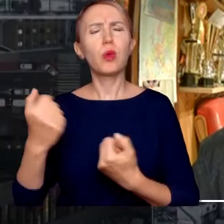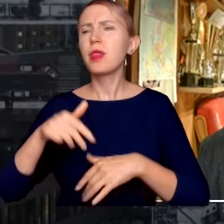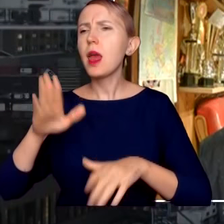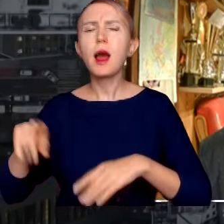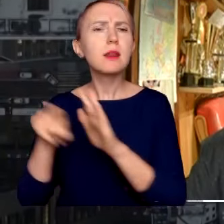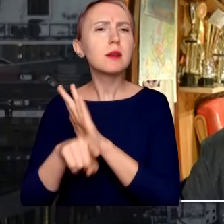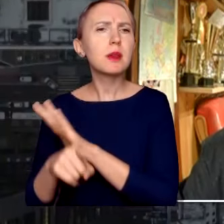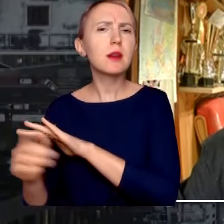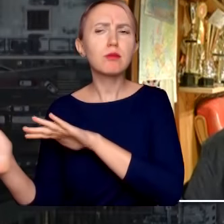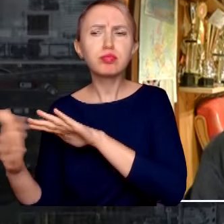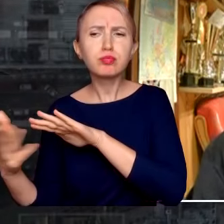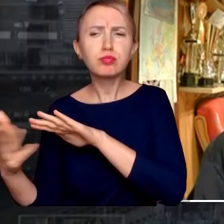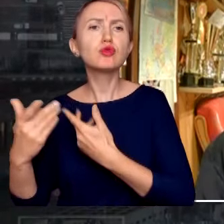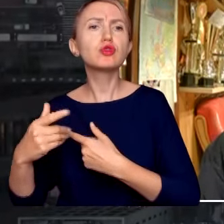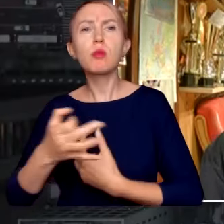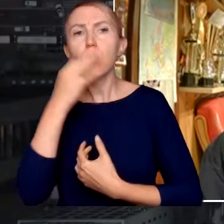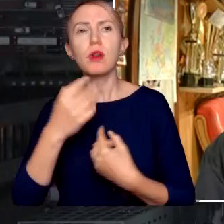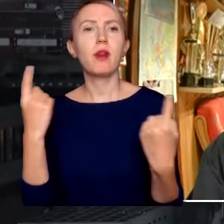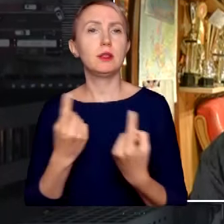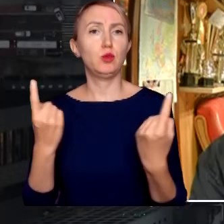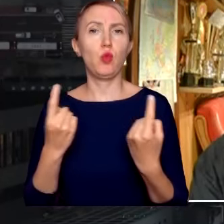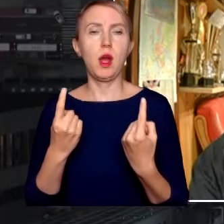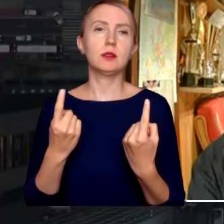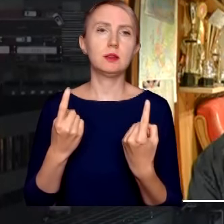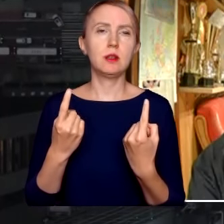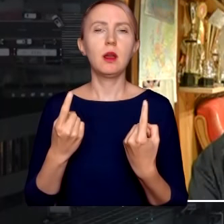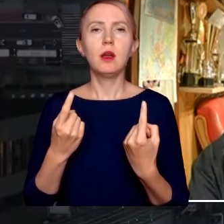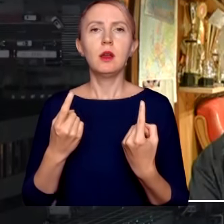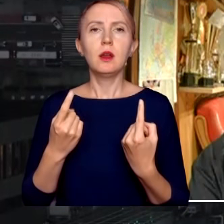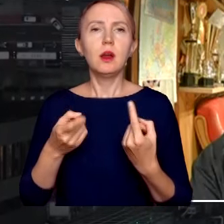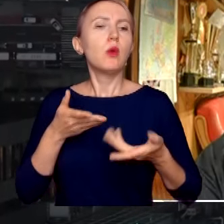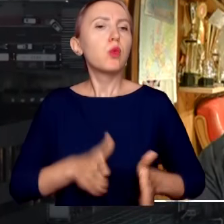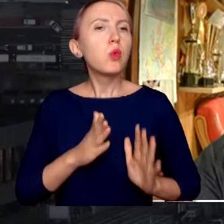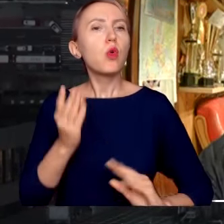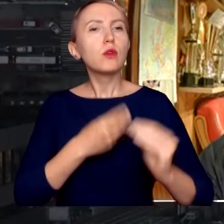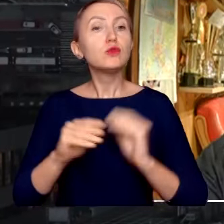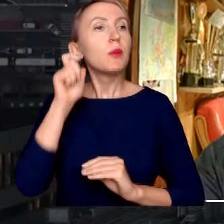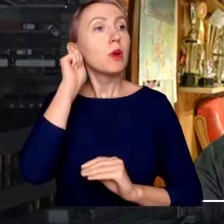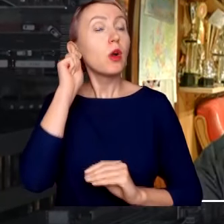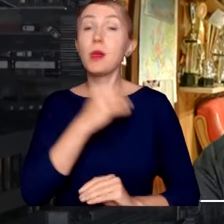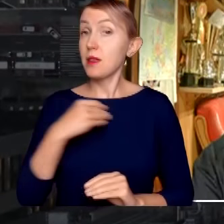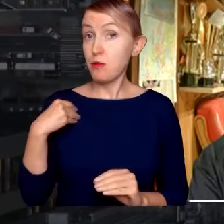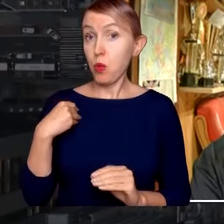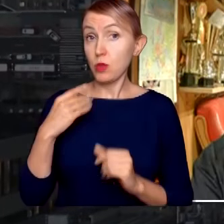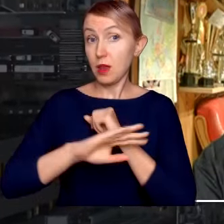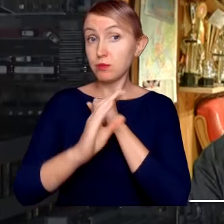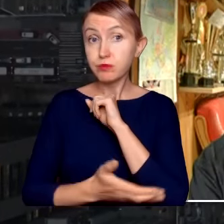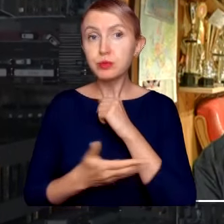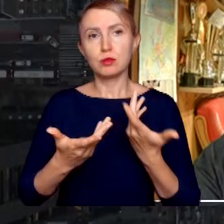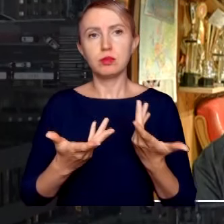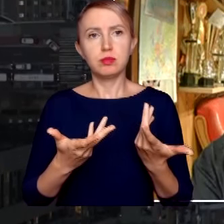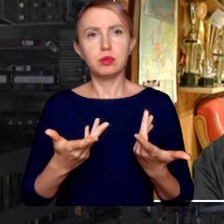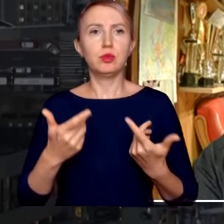żeby poprawili nam sytuację demograficzną i zapładniali polskie kobiety, żeby te rodziły dzieci. Bardzo proszę, pani doktor.